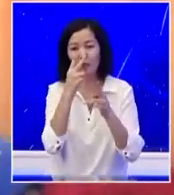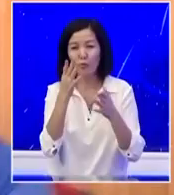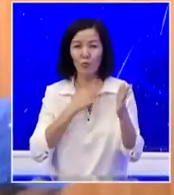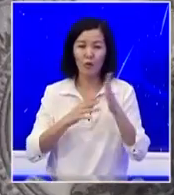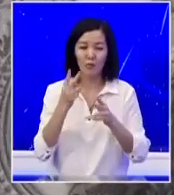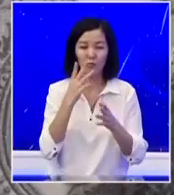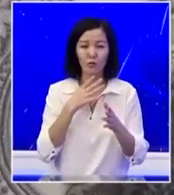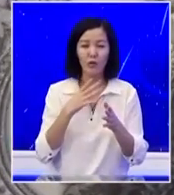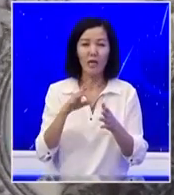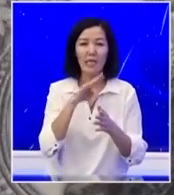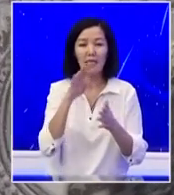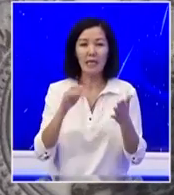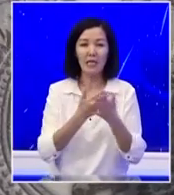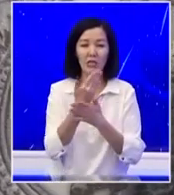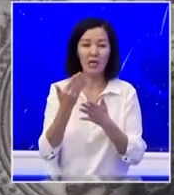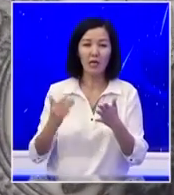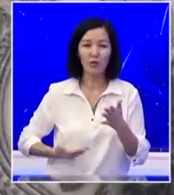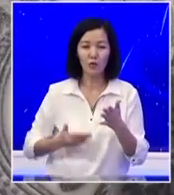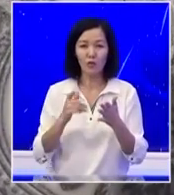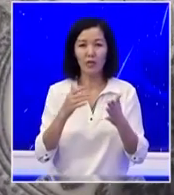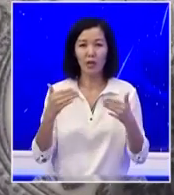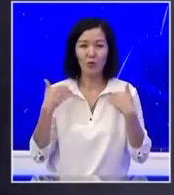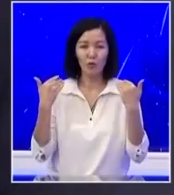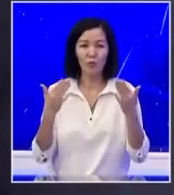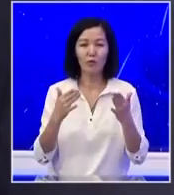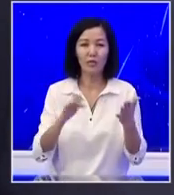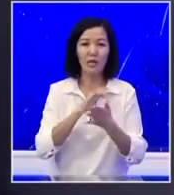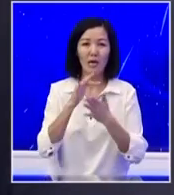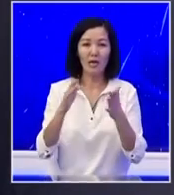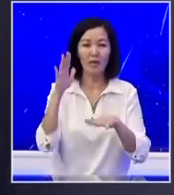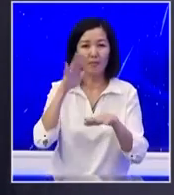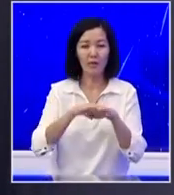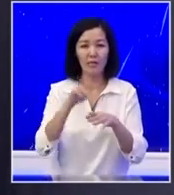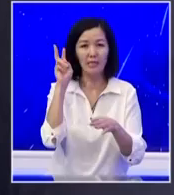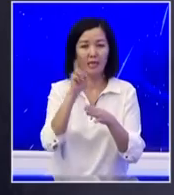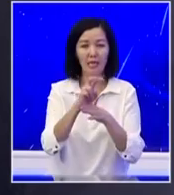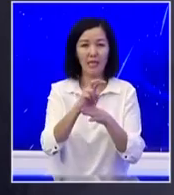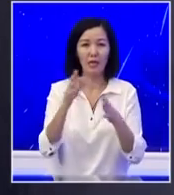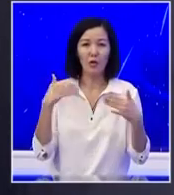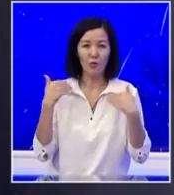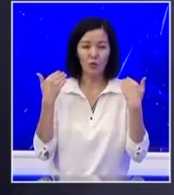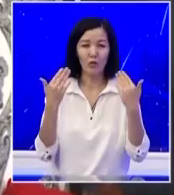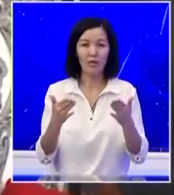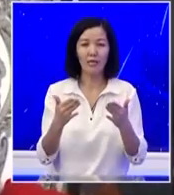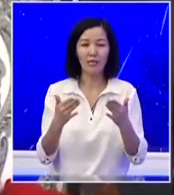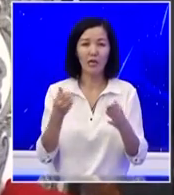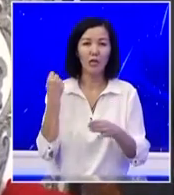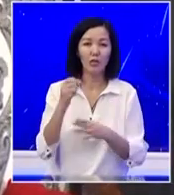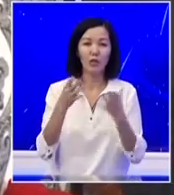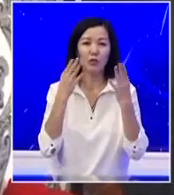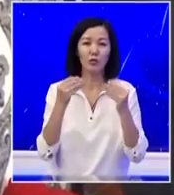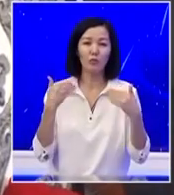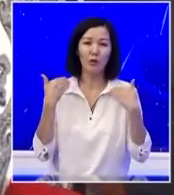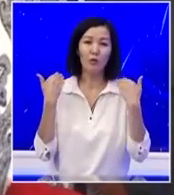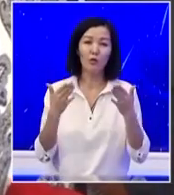жүр. Текелінің жаңа тұрғындарына құтты болсын айтып, қала басшысы да келді. Ақжарма тілегін жеткізіп, жеңіс күнімен